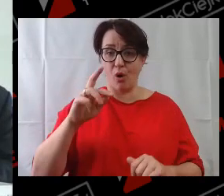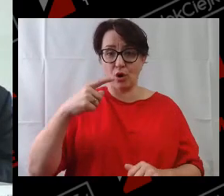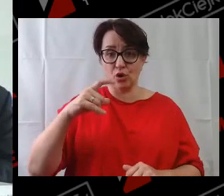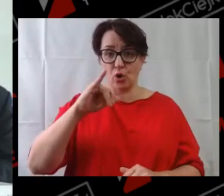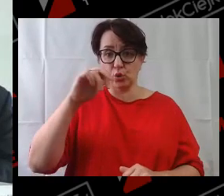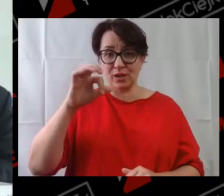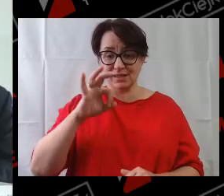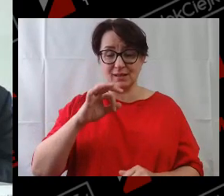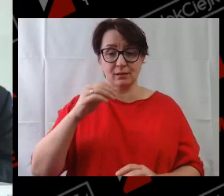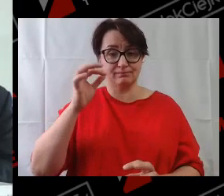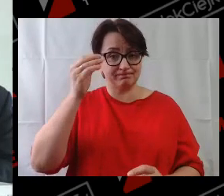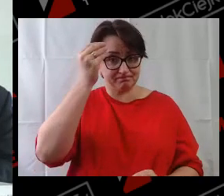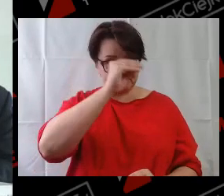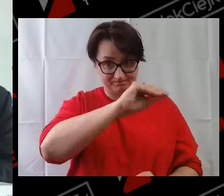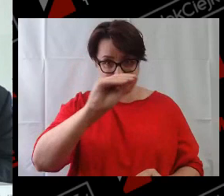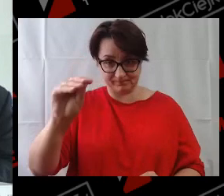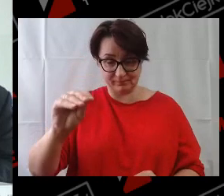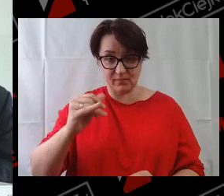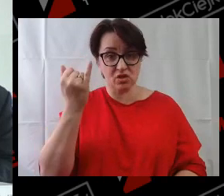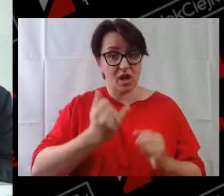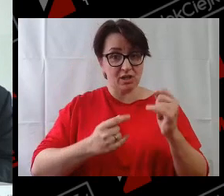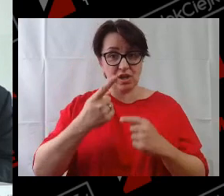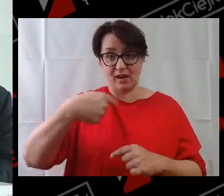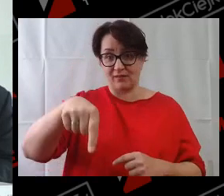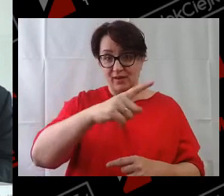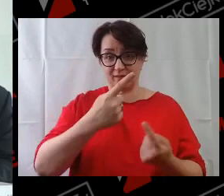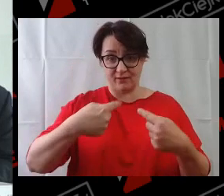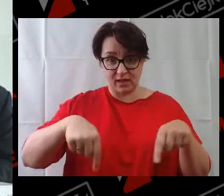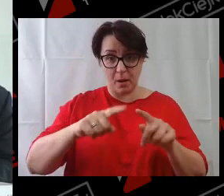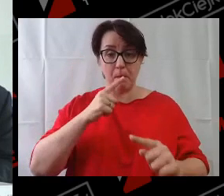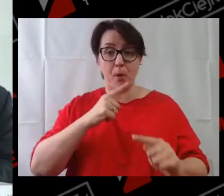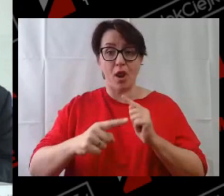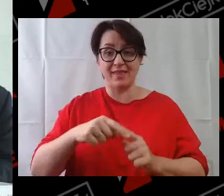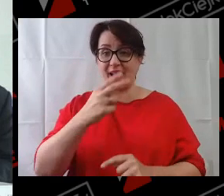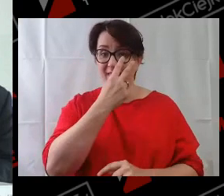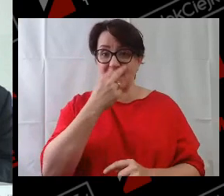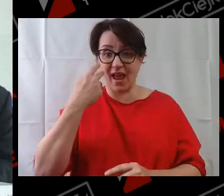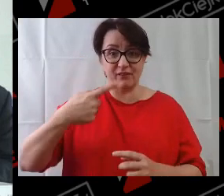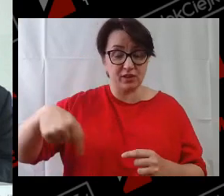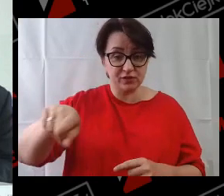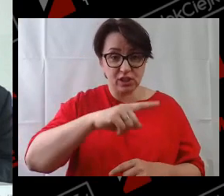jeżeli będziecie realizować politykę nienawiści do wszystkich